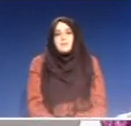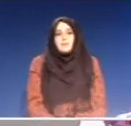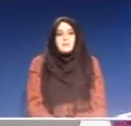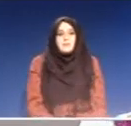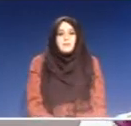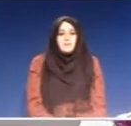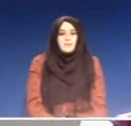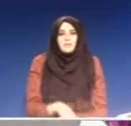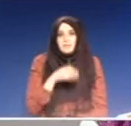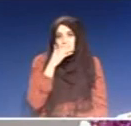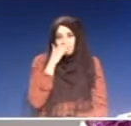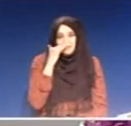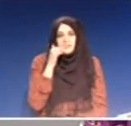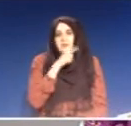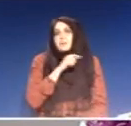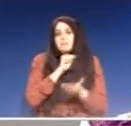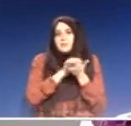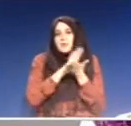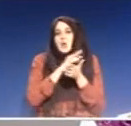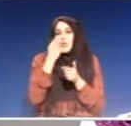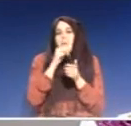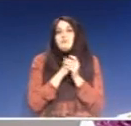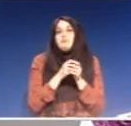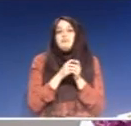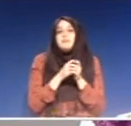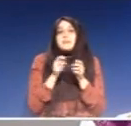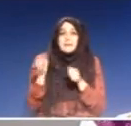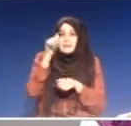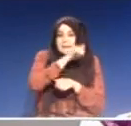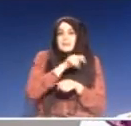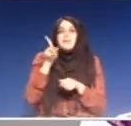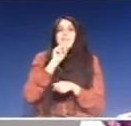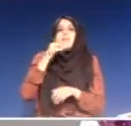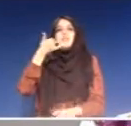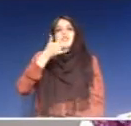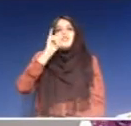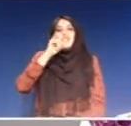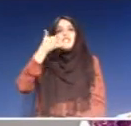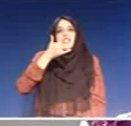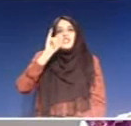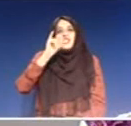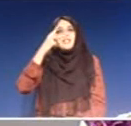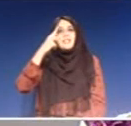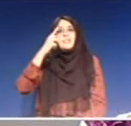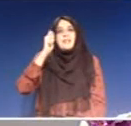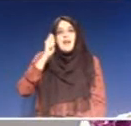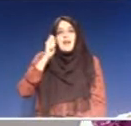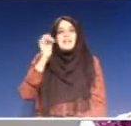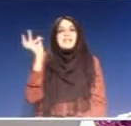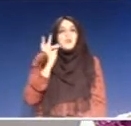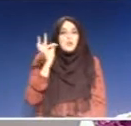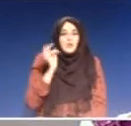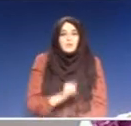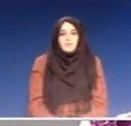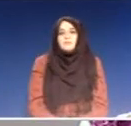انك تخلي رقم تليفونك سيد رابح لنعود الى تتصل جيجيجا من تيزي وزو يقول سعيد السلام